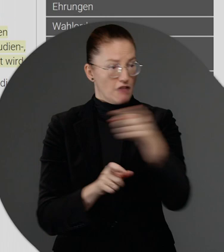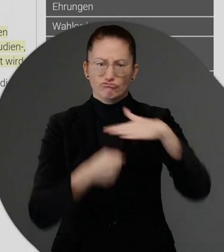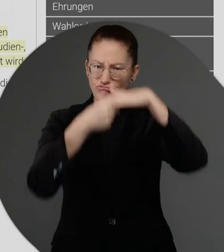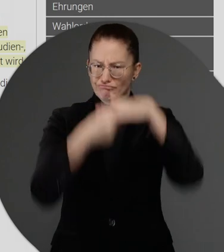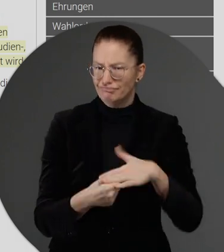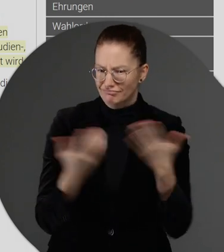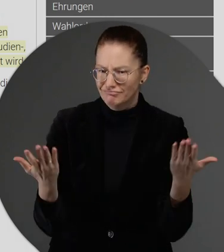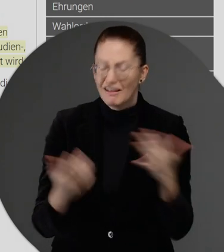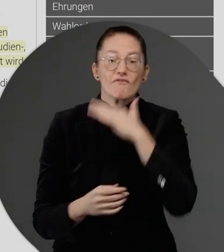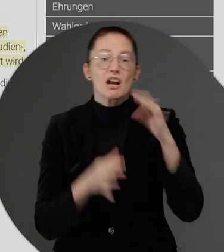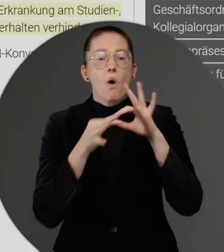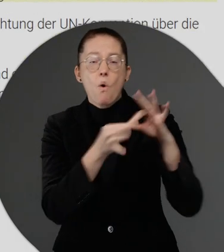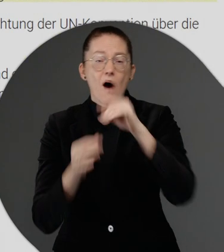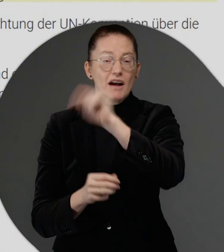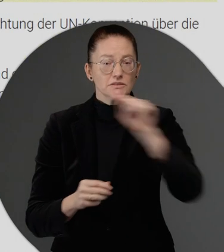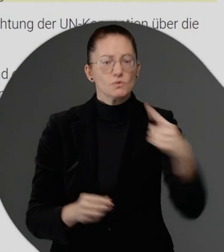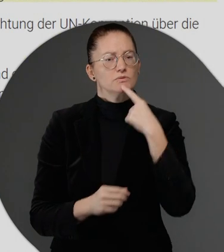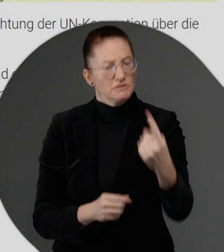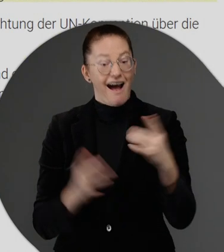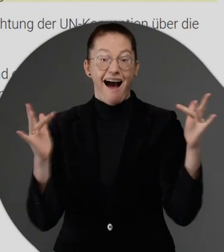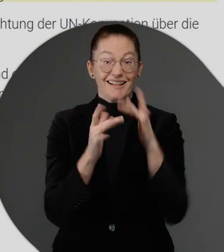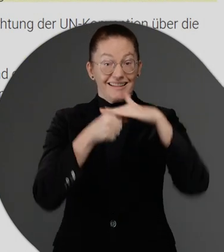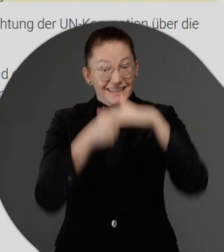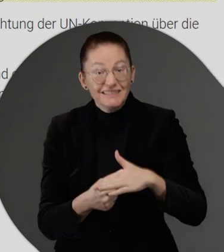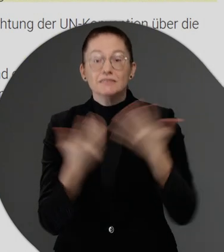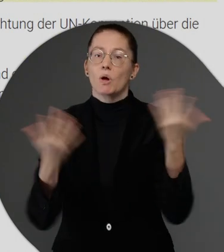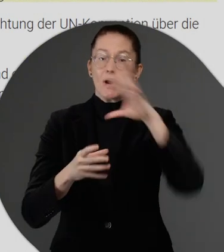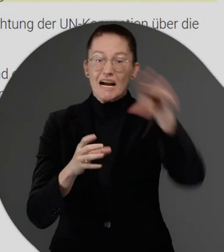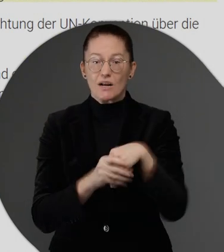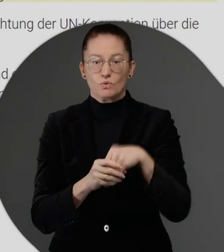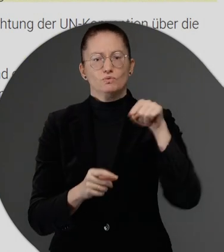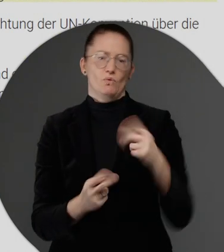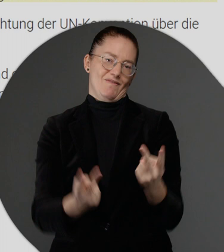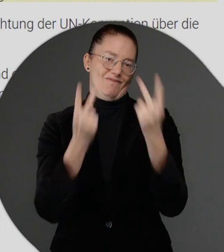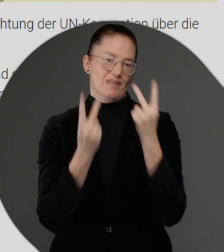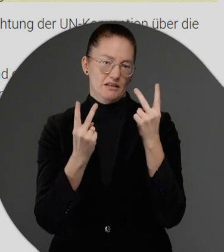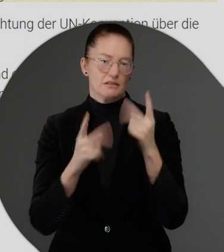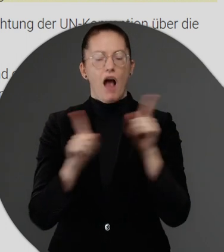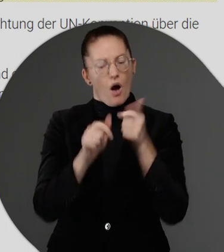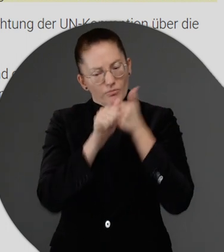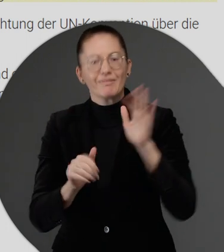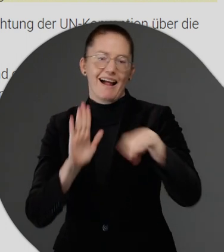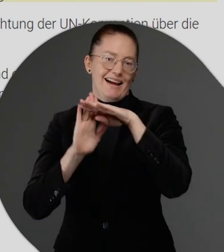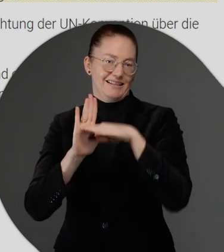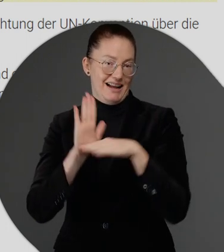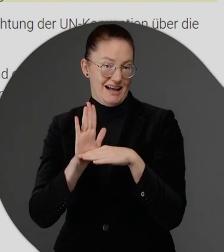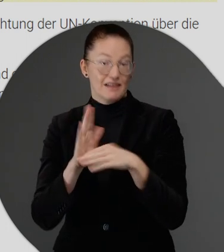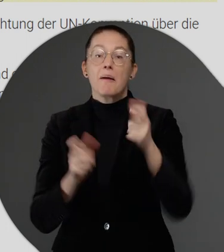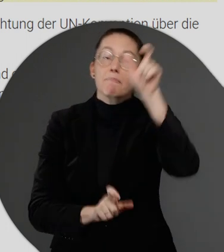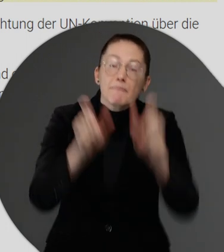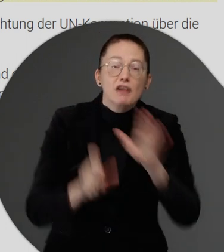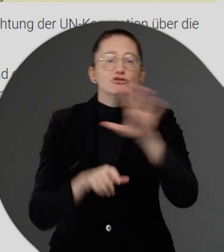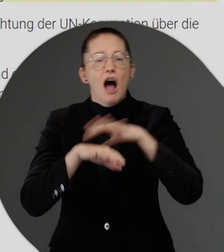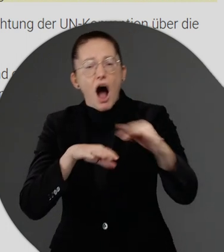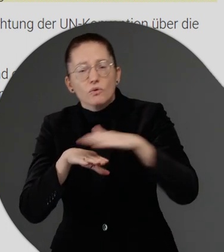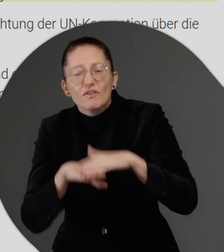Organisationen bekennen sich zur Antidiskriminierung und Inklusion und halten beispielsweise auch in ihren Satzungen oder den Leitlinien fest, dass Menschen aufgrund von